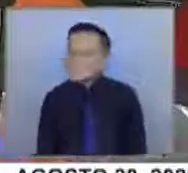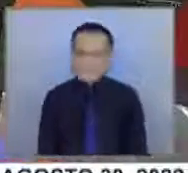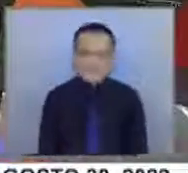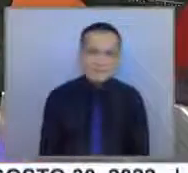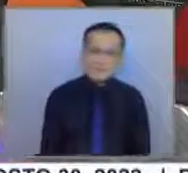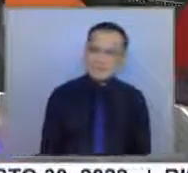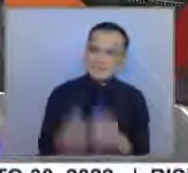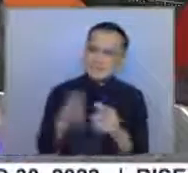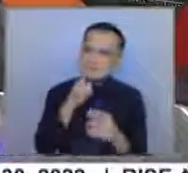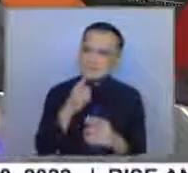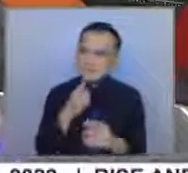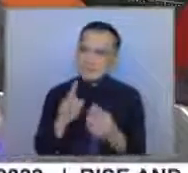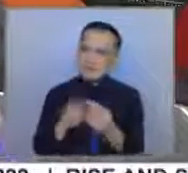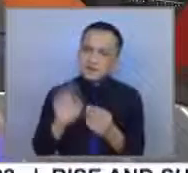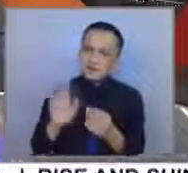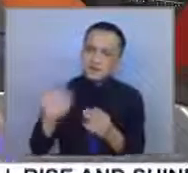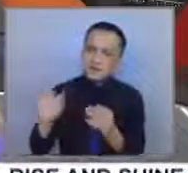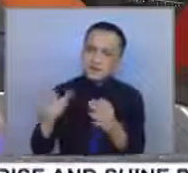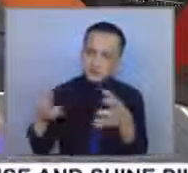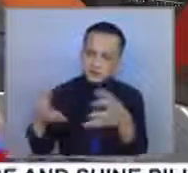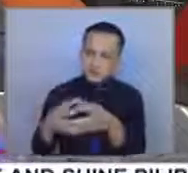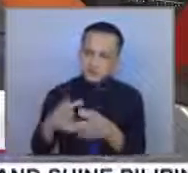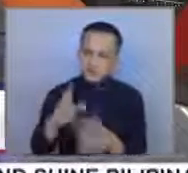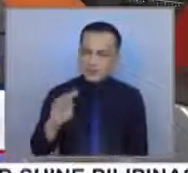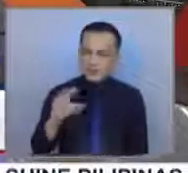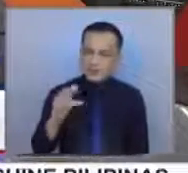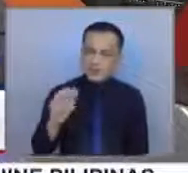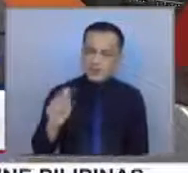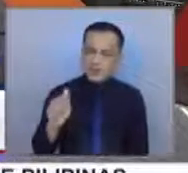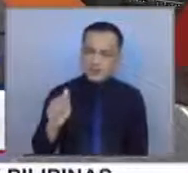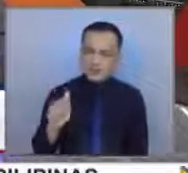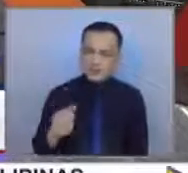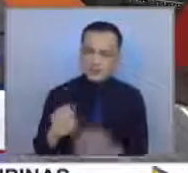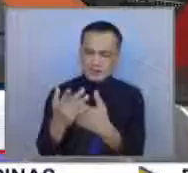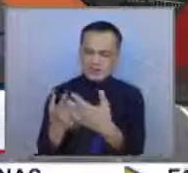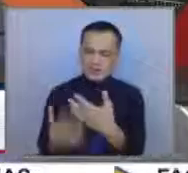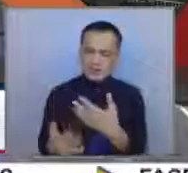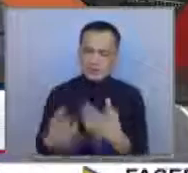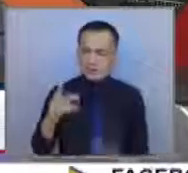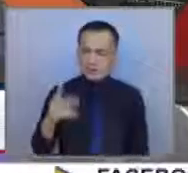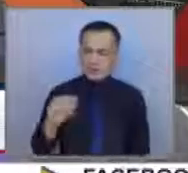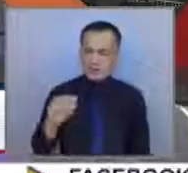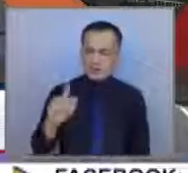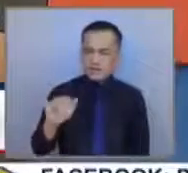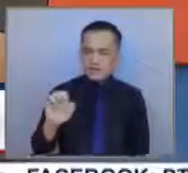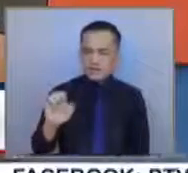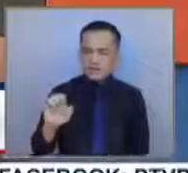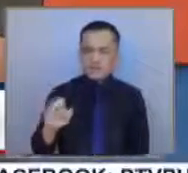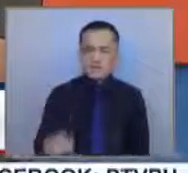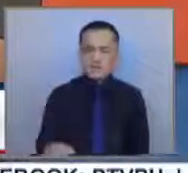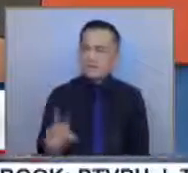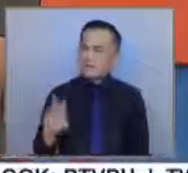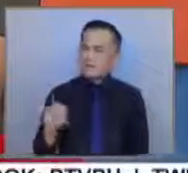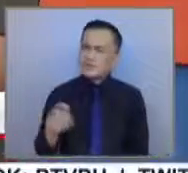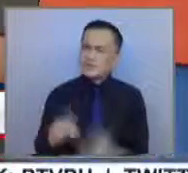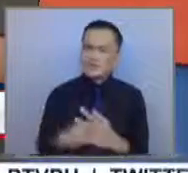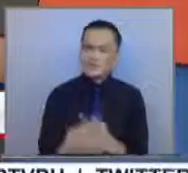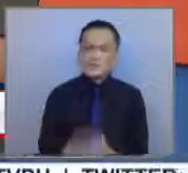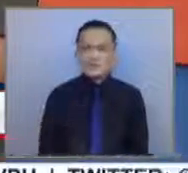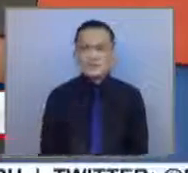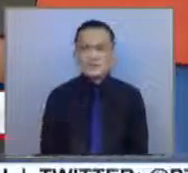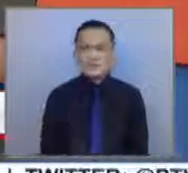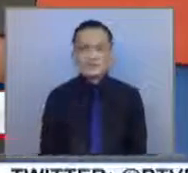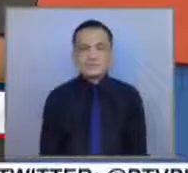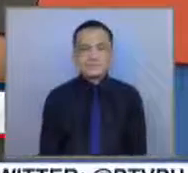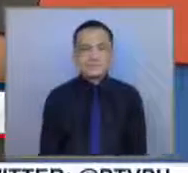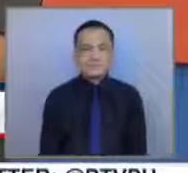inyong grupo na Biyasa Dugong Kali. Kaya na po ba nagsimula ito? Mga 18 years na po kami dito sa grupo na ito.